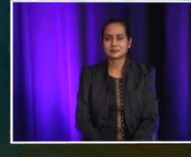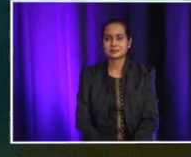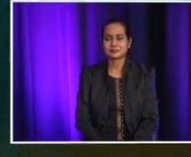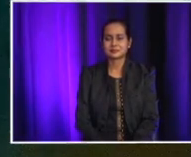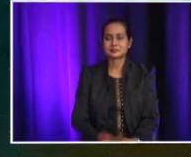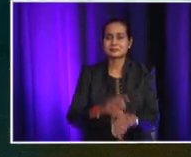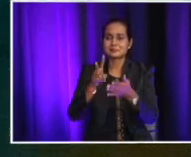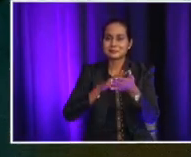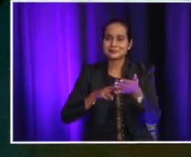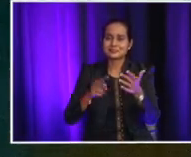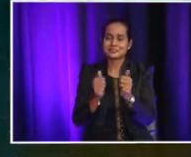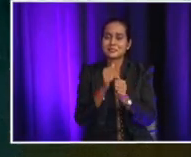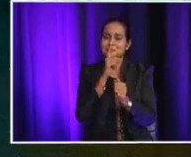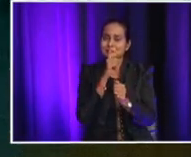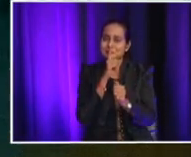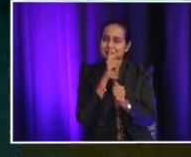mereka